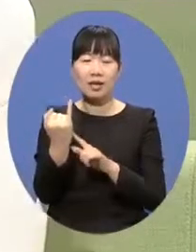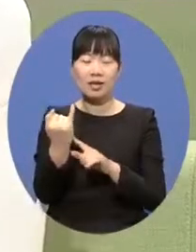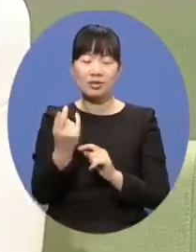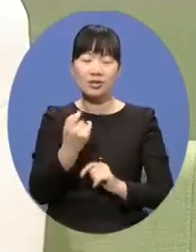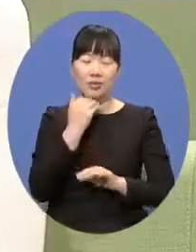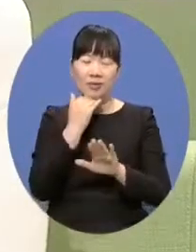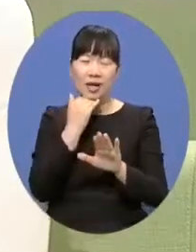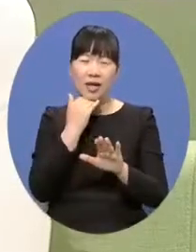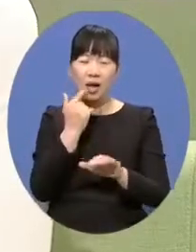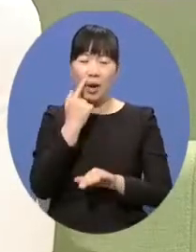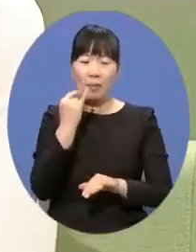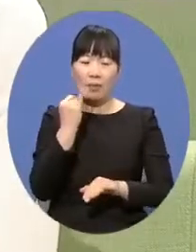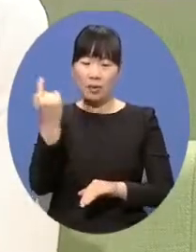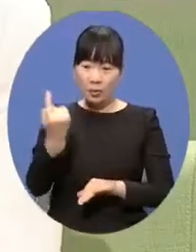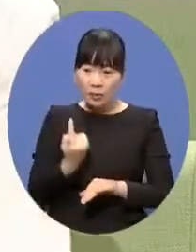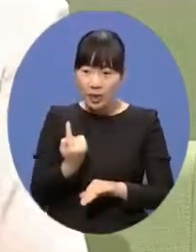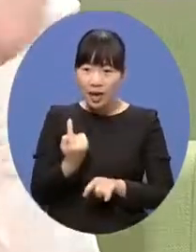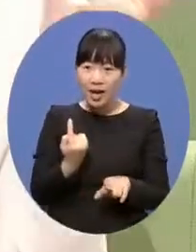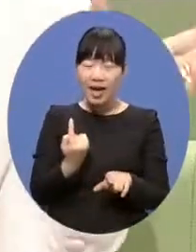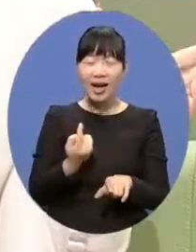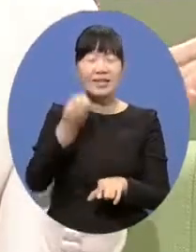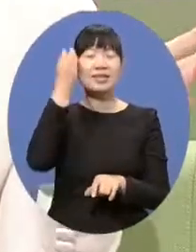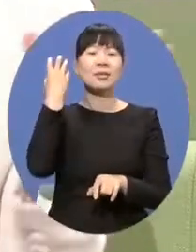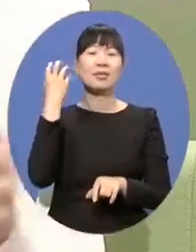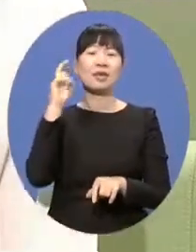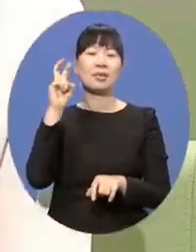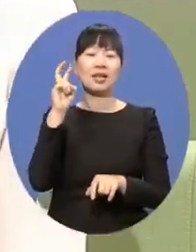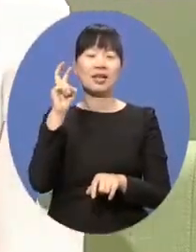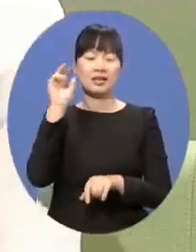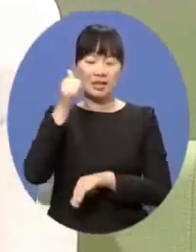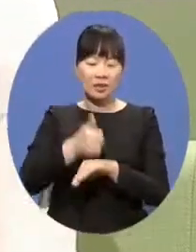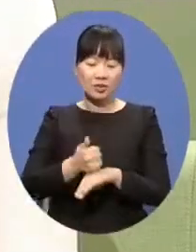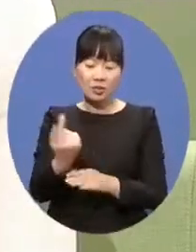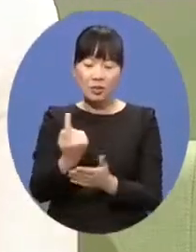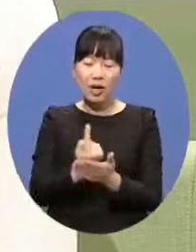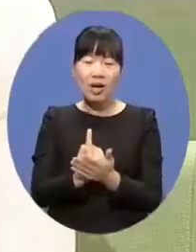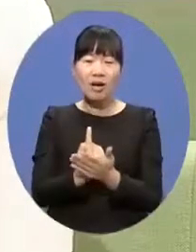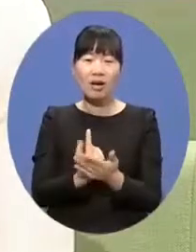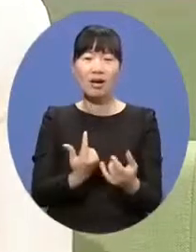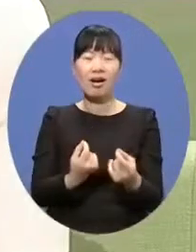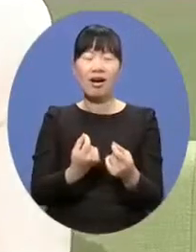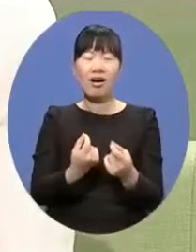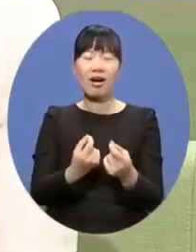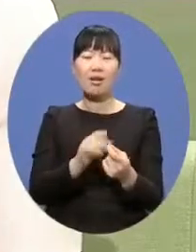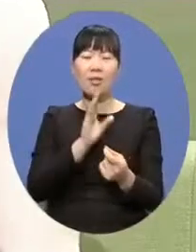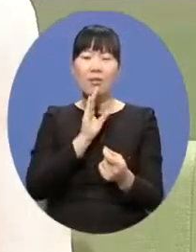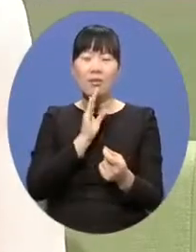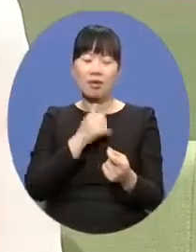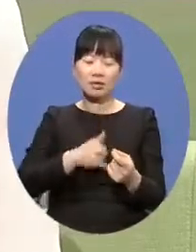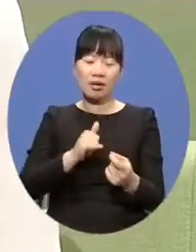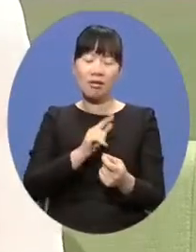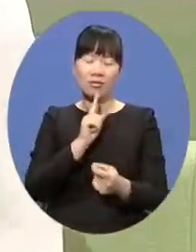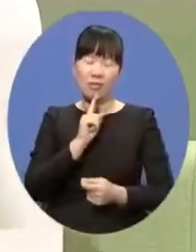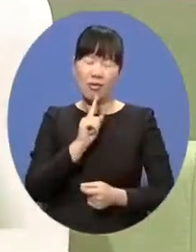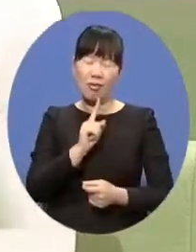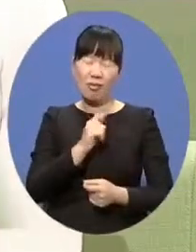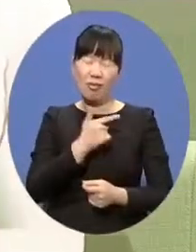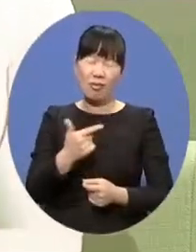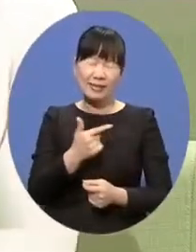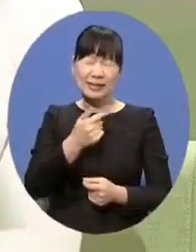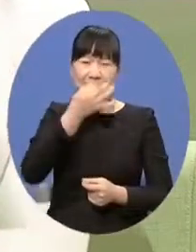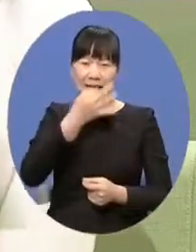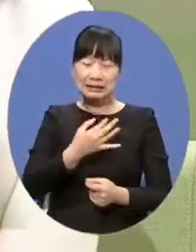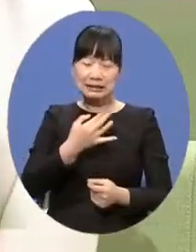있다가 엄마 올게 이래놓고 잊어버리는 거죠. 그럼 나중에 와요. 그럼 아주 치명적으로 아이가 힘들어집니다. 네. 게다가 또